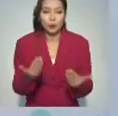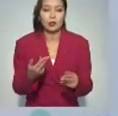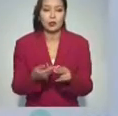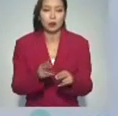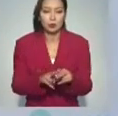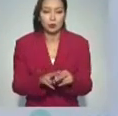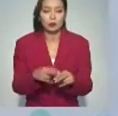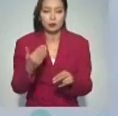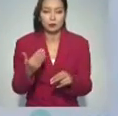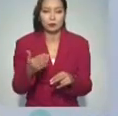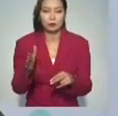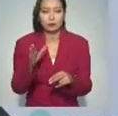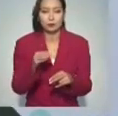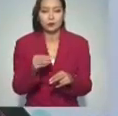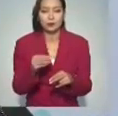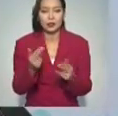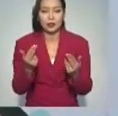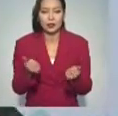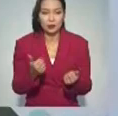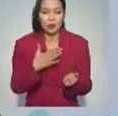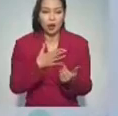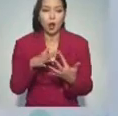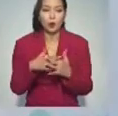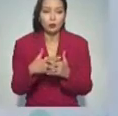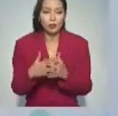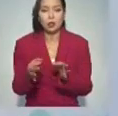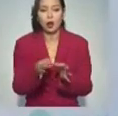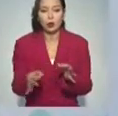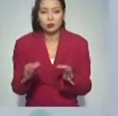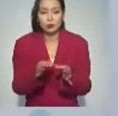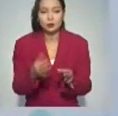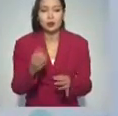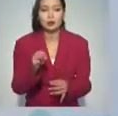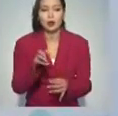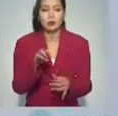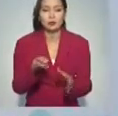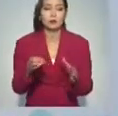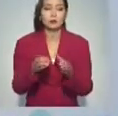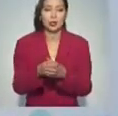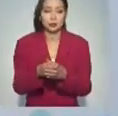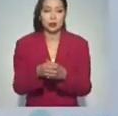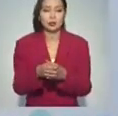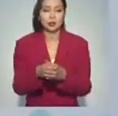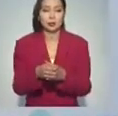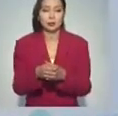енді ол соларға қойылатын сұрақ. Сол себептен әрине бізде ауылдарда, аудандарда Аманат партиясына